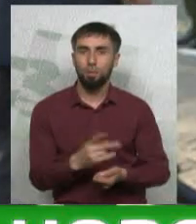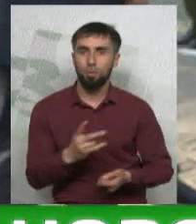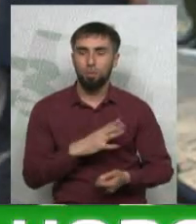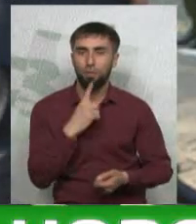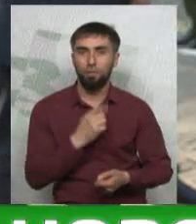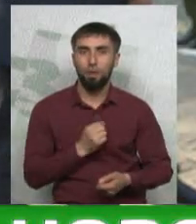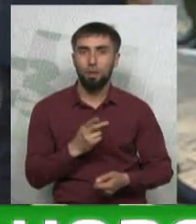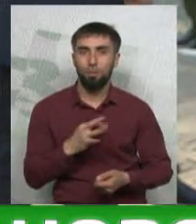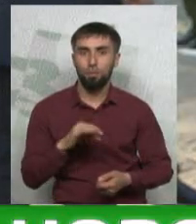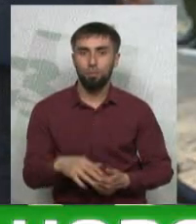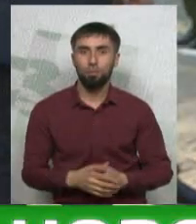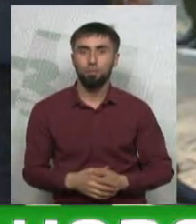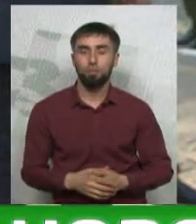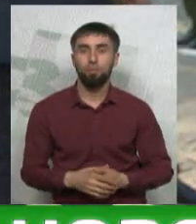билет.